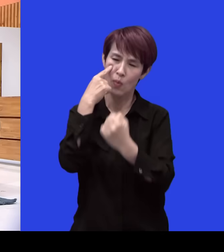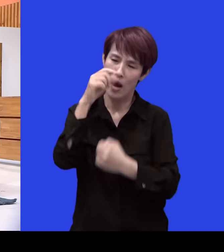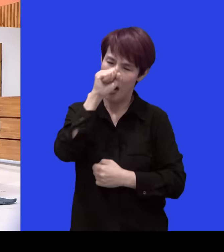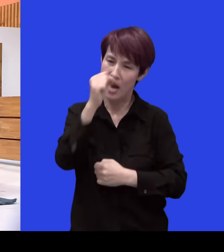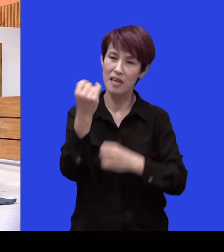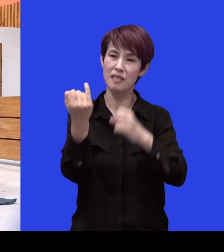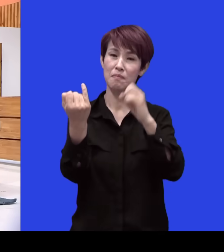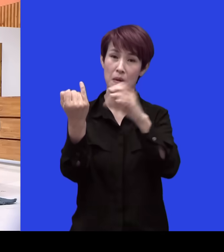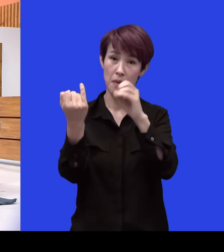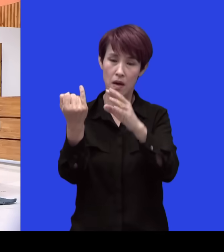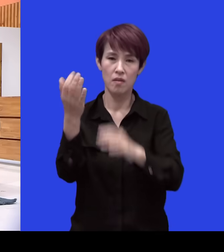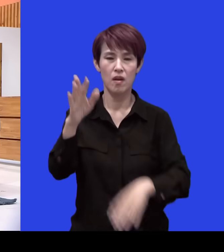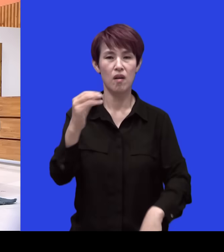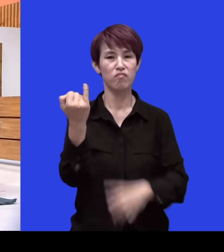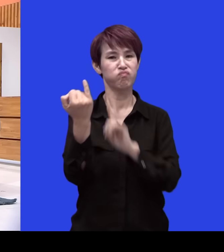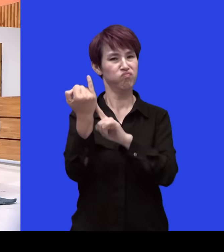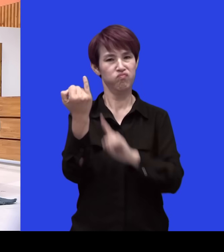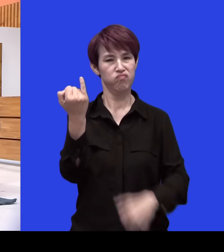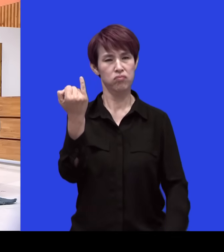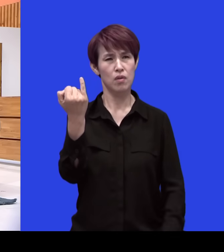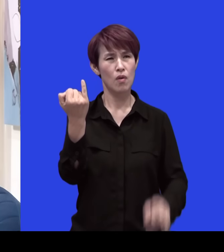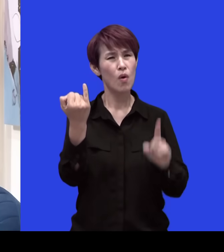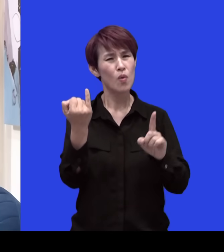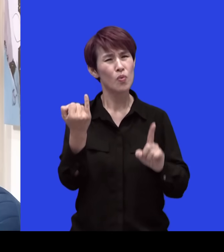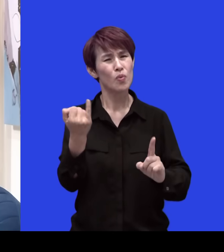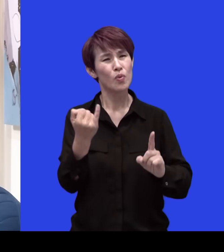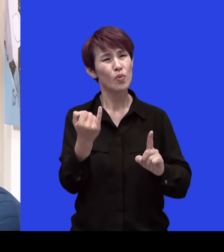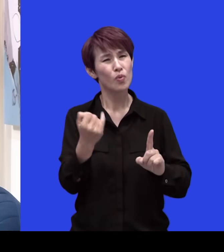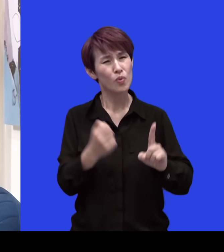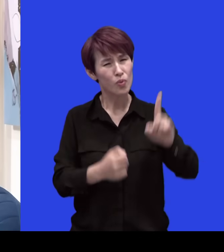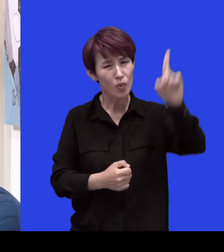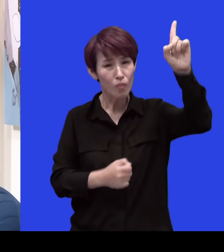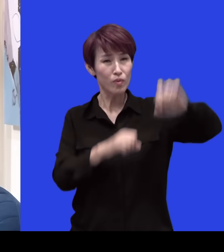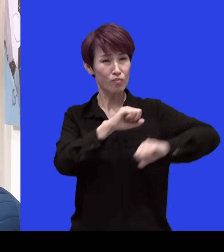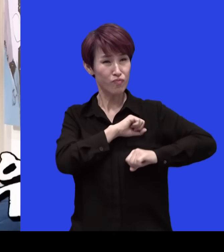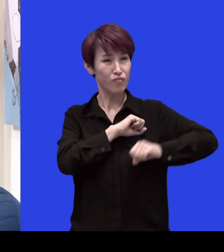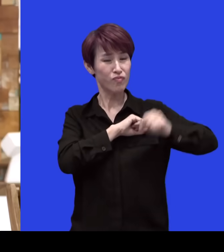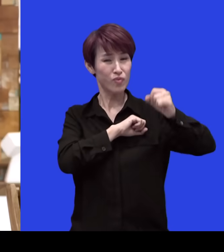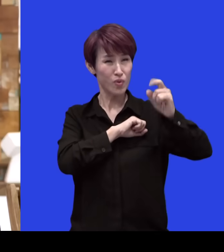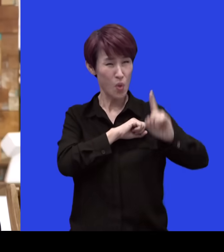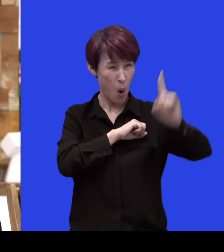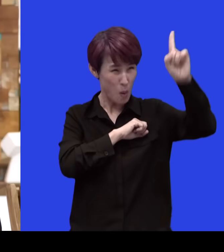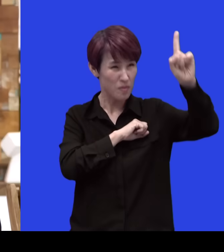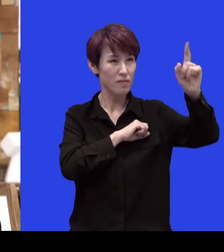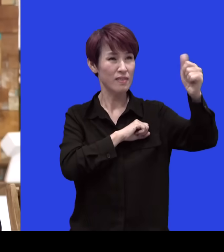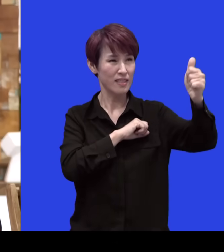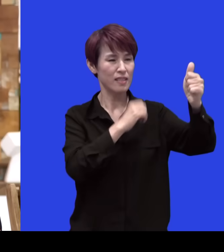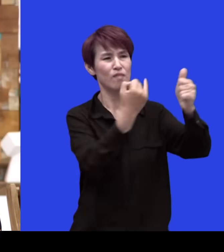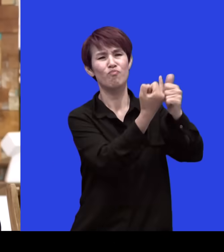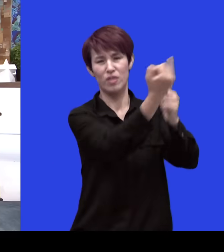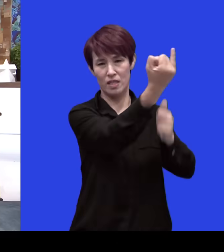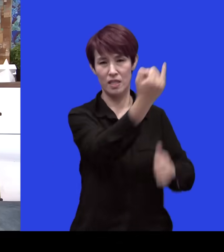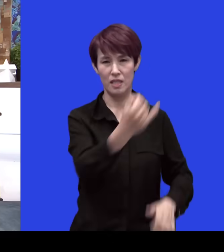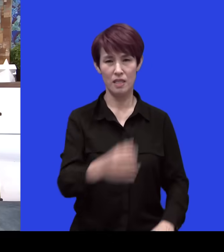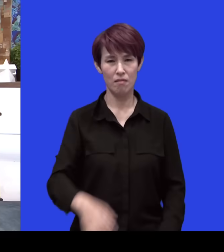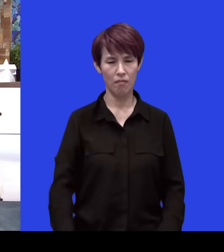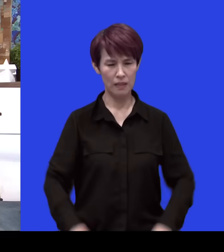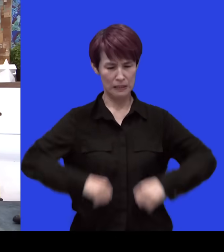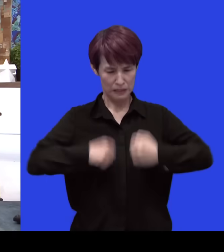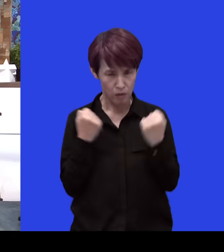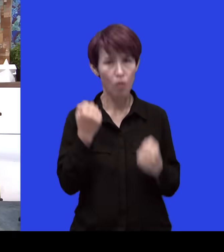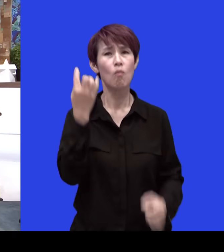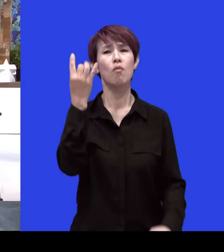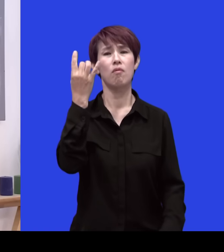계급 사회잖아요. 그렇죠, 그렇죠. 그 하늘이잖아요. 예. 근데 그 앞에서 고개 자기 내가 생각해도 그래 예. 고개